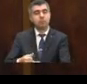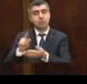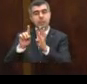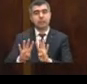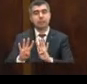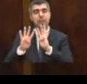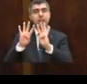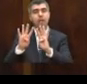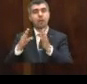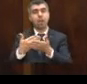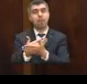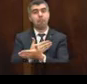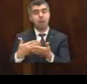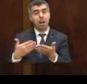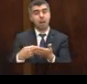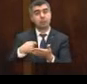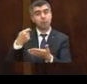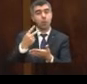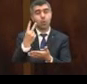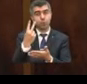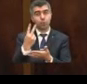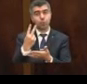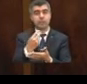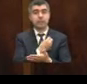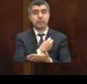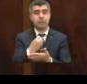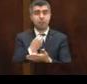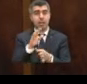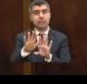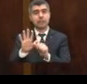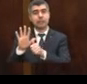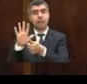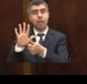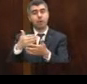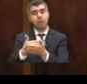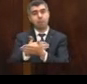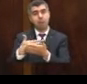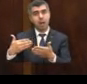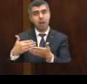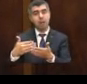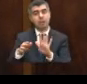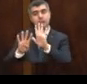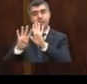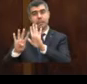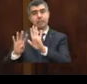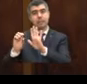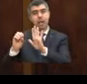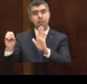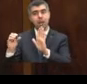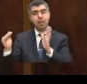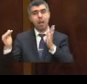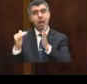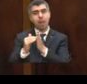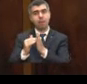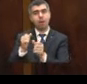مليار صرفت كالآتي: جوج لقطاع الصحة، و16 مليار صرفت ل 900 ألف من الأجراء المتوقفين